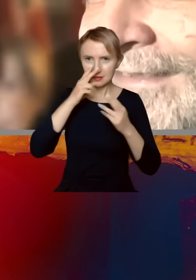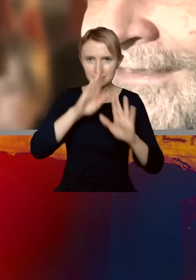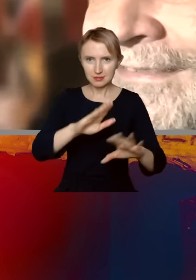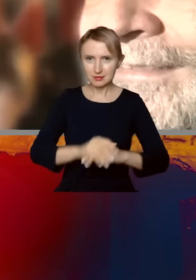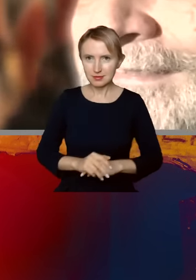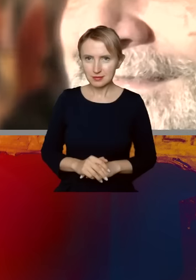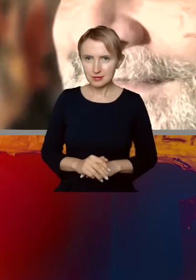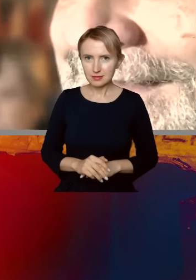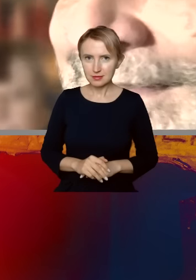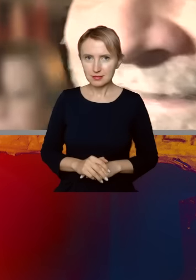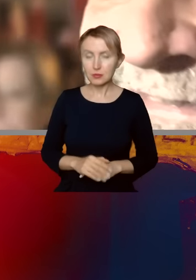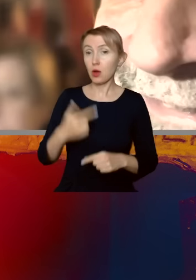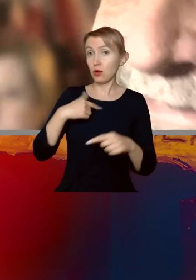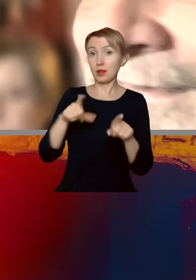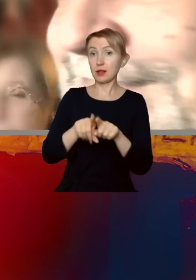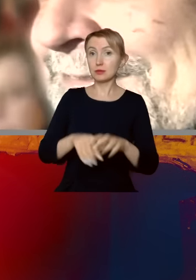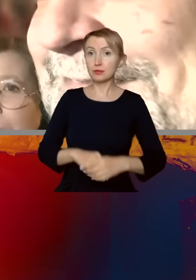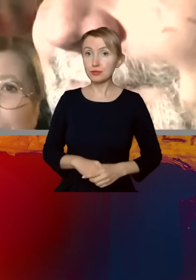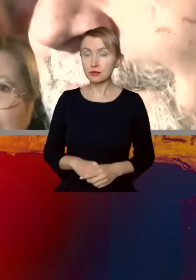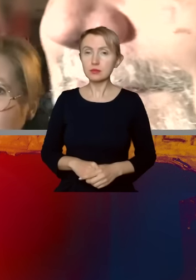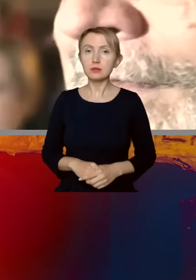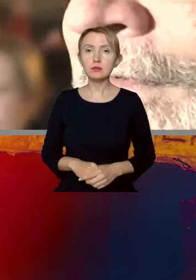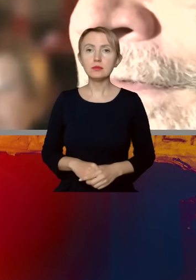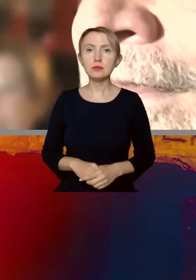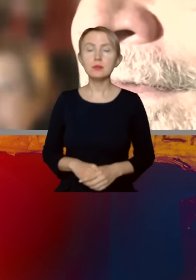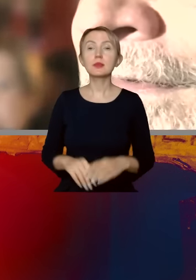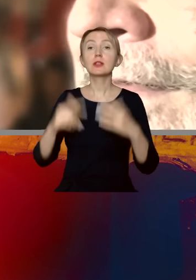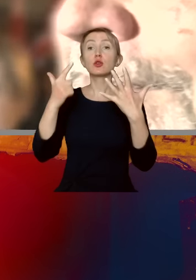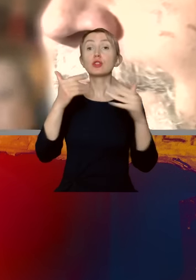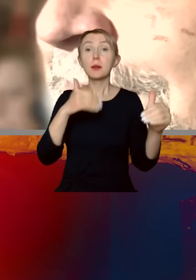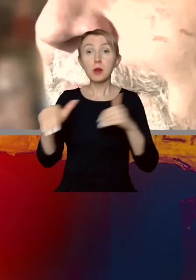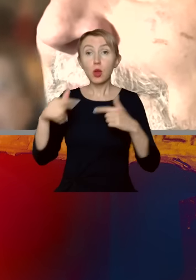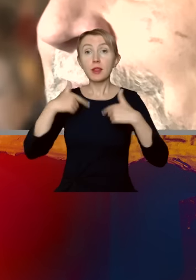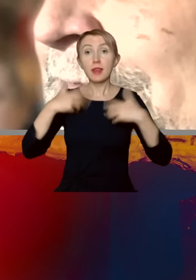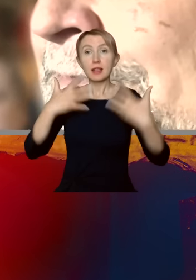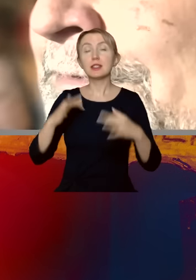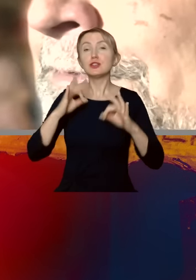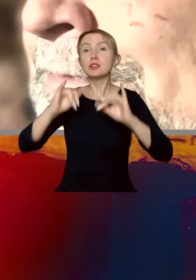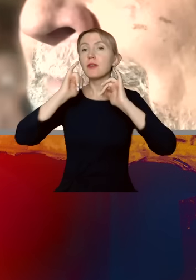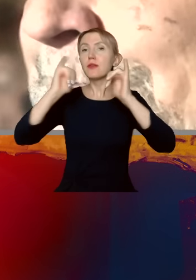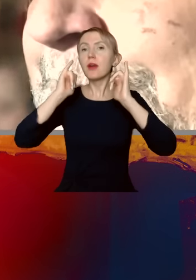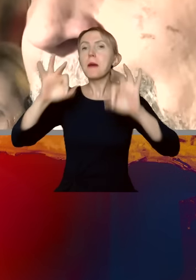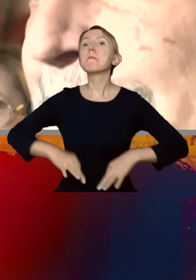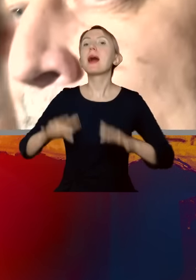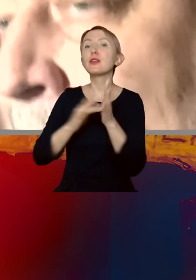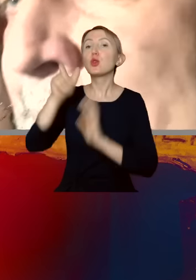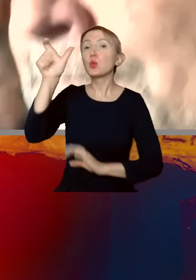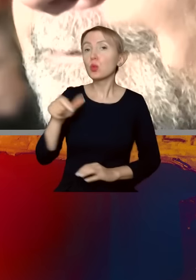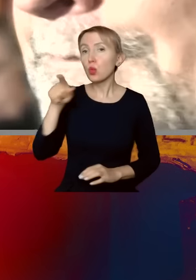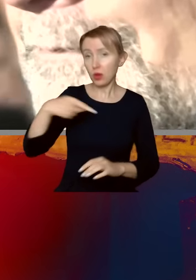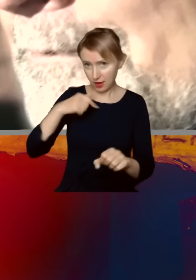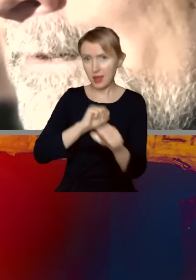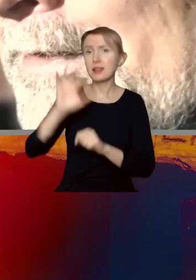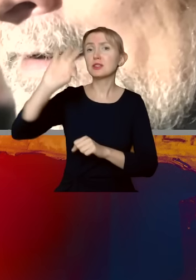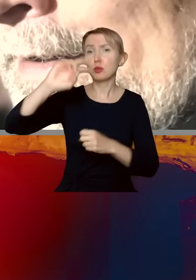się zupełnie tak jak ja. Ponad 7 milionów. Chcę dzisiaj wykrzyczeć, panie Tusk, jestem pana